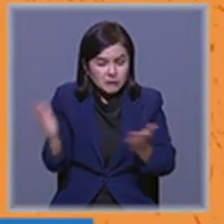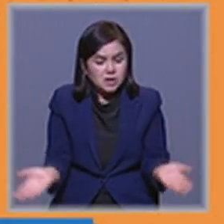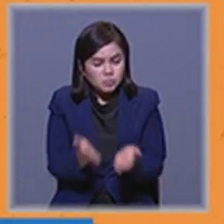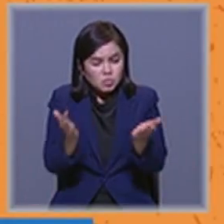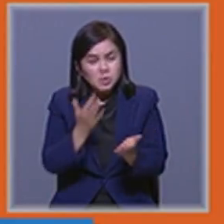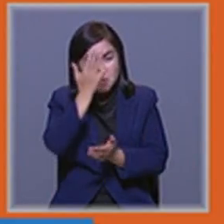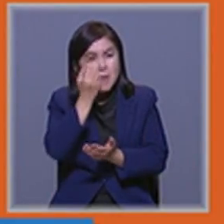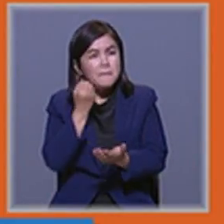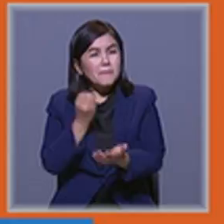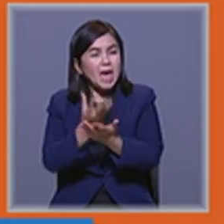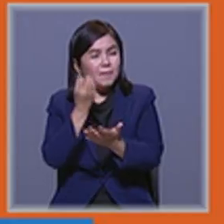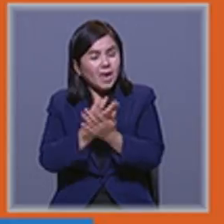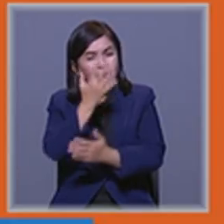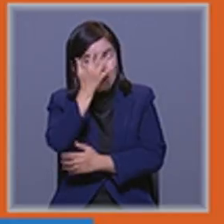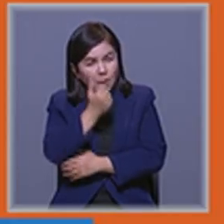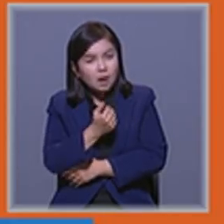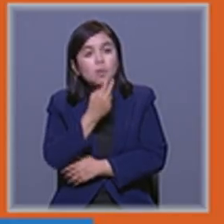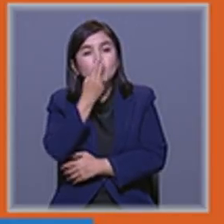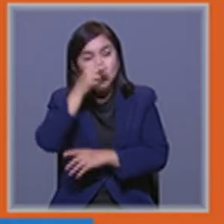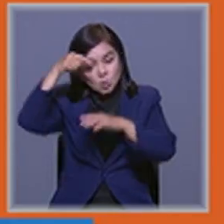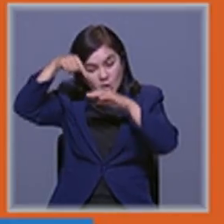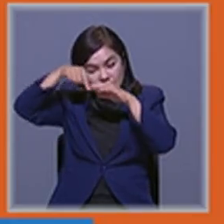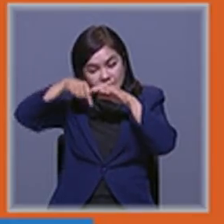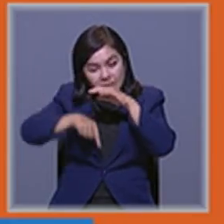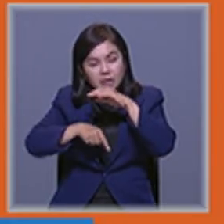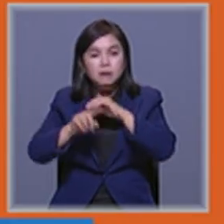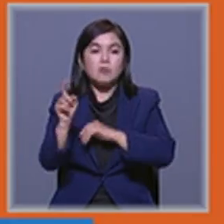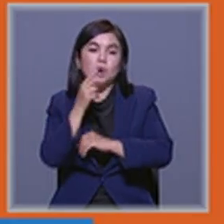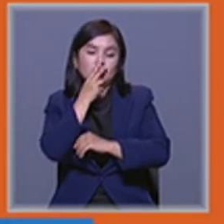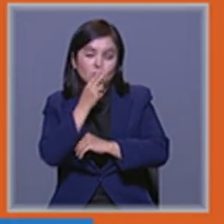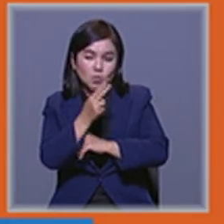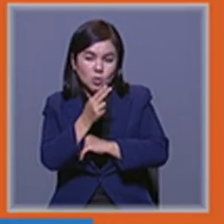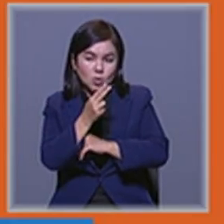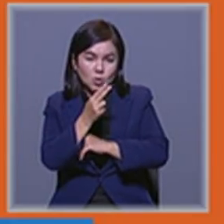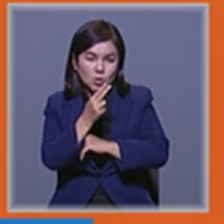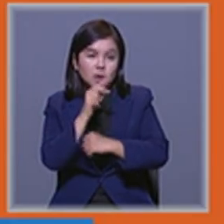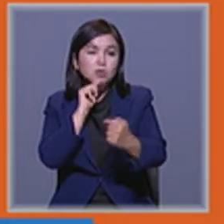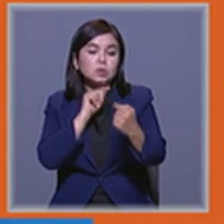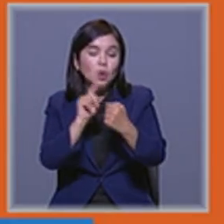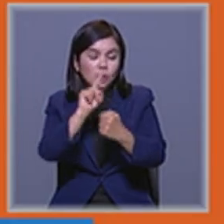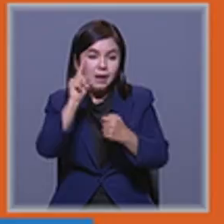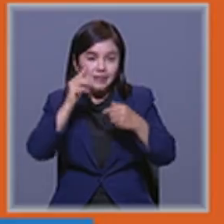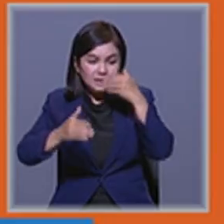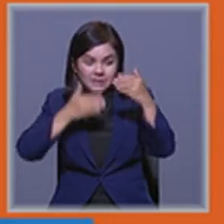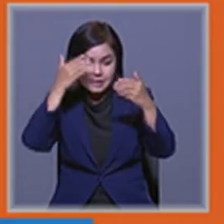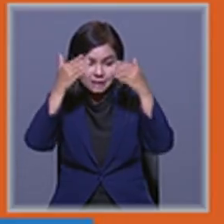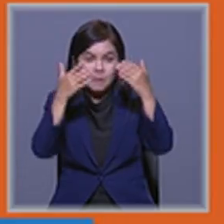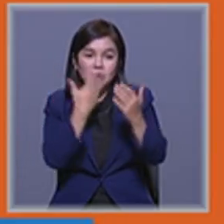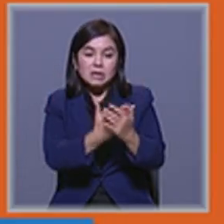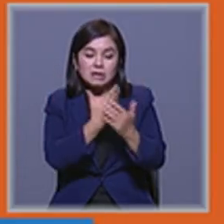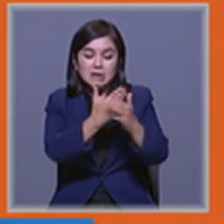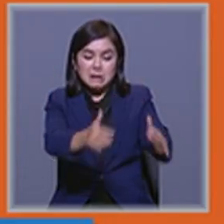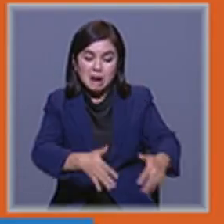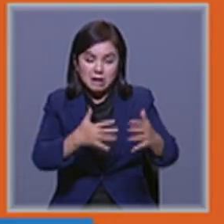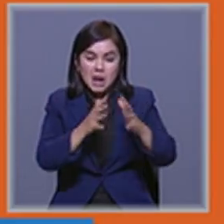ครับทีนี้ถ้าเรามาดูว่าหน่วยงานไหนบ้างที่จะจัดกิจกรรมพวกนี้แล้วได้เงินเยอะๆ